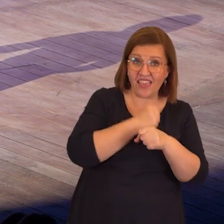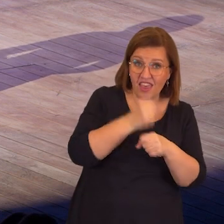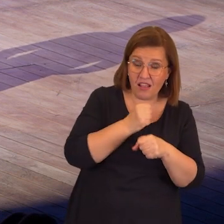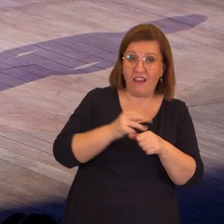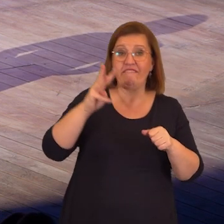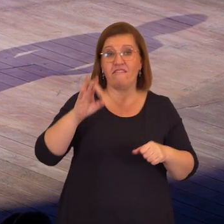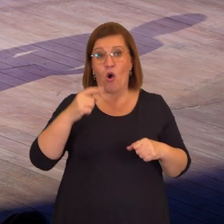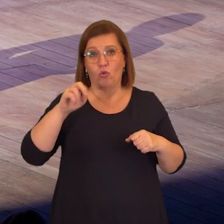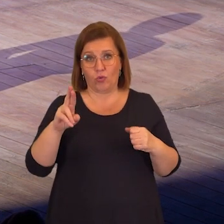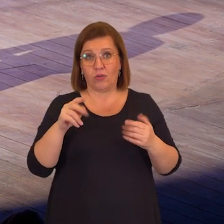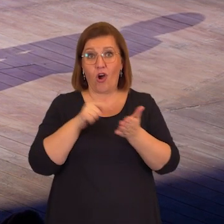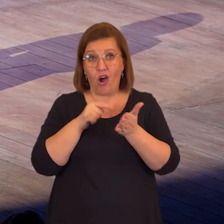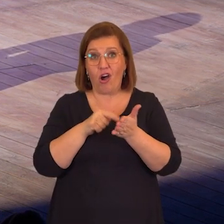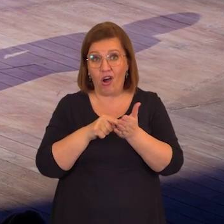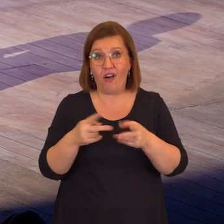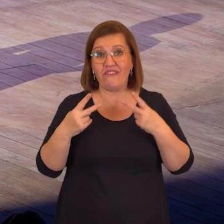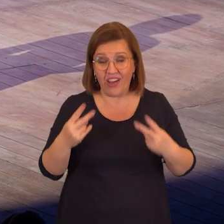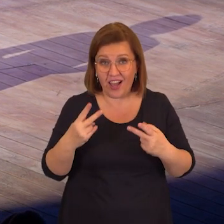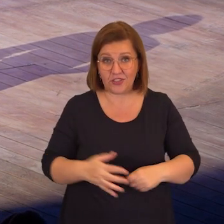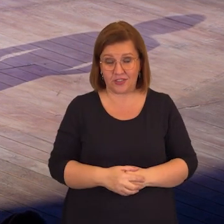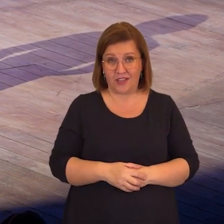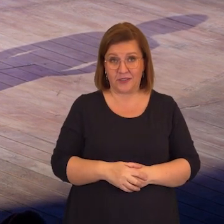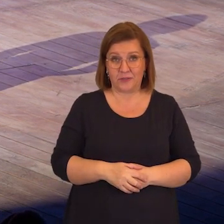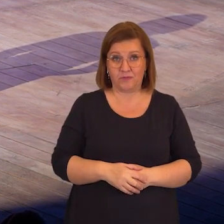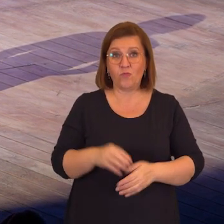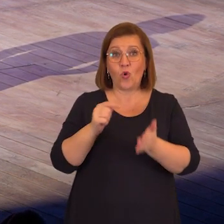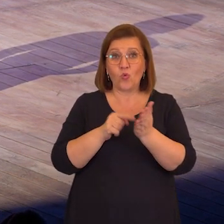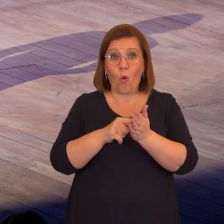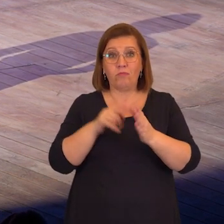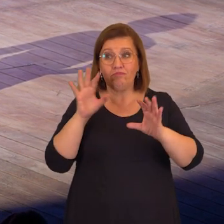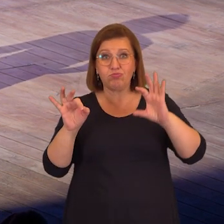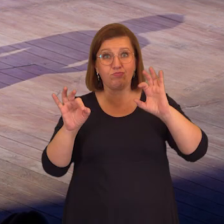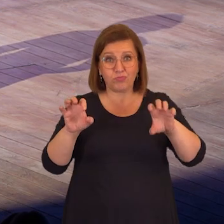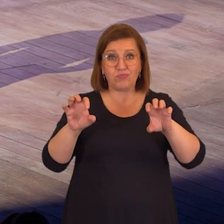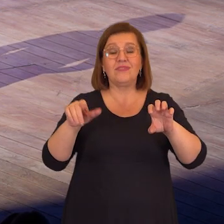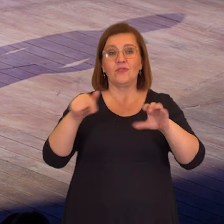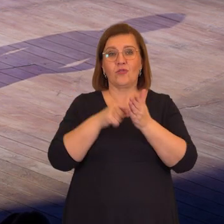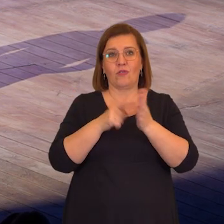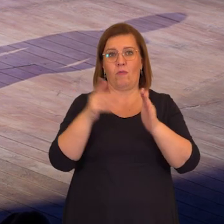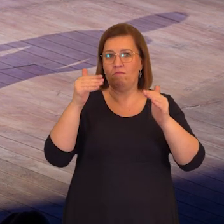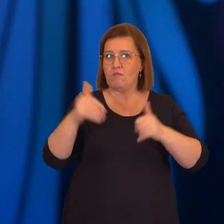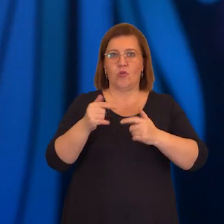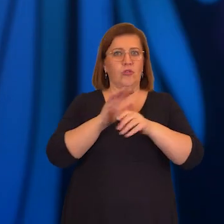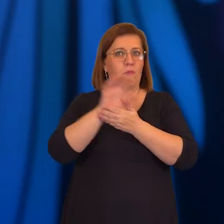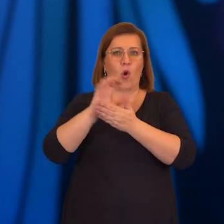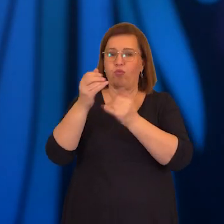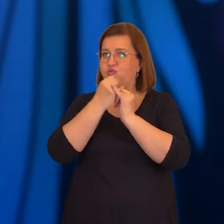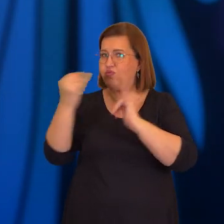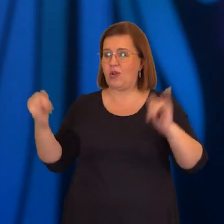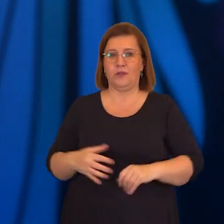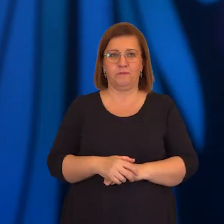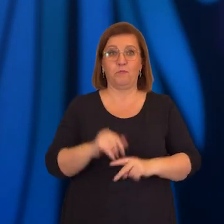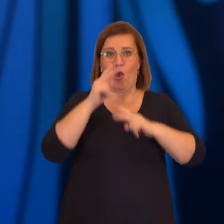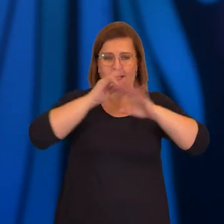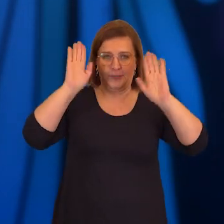Bo to ta relacja daje nam nieskończone możliwości. I zobrazuję to wam. Wiemy, że atom